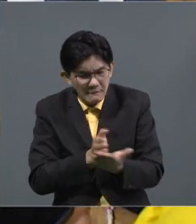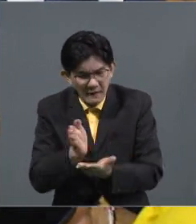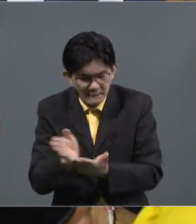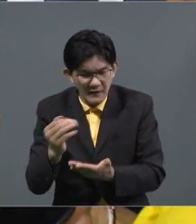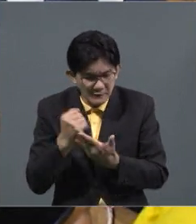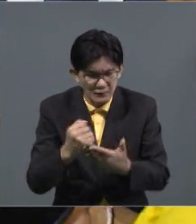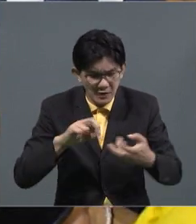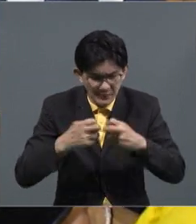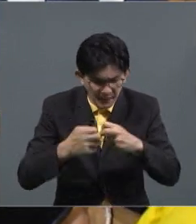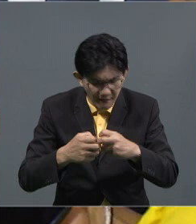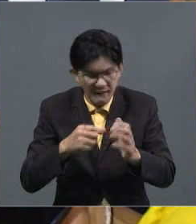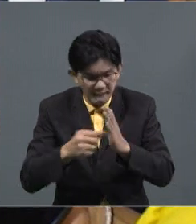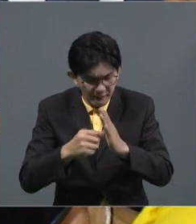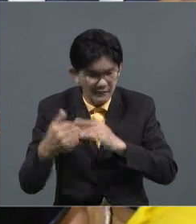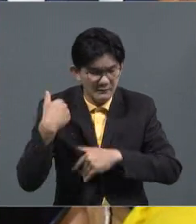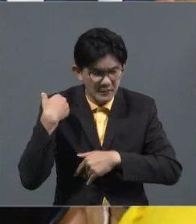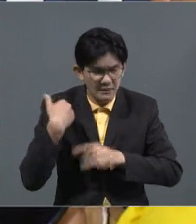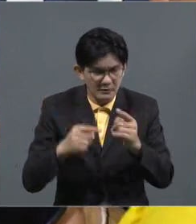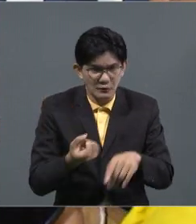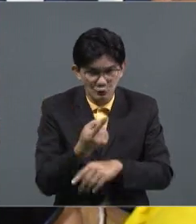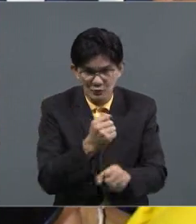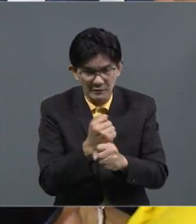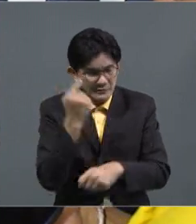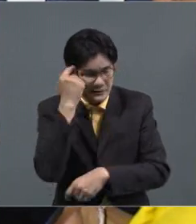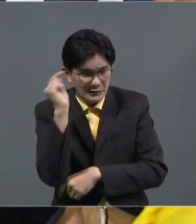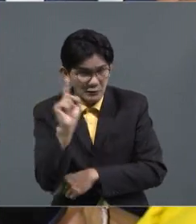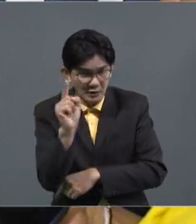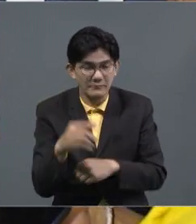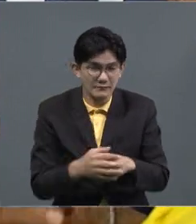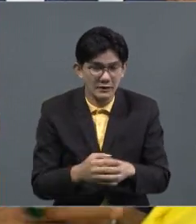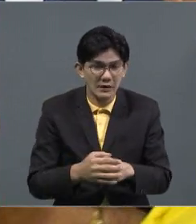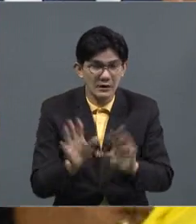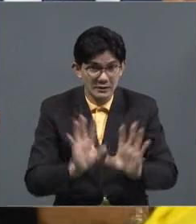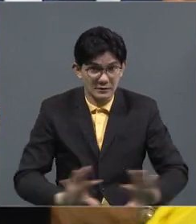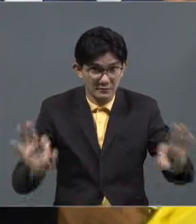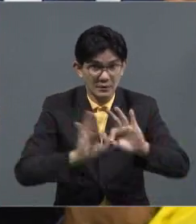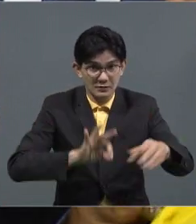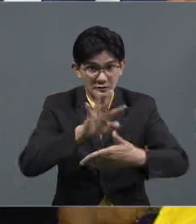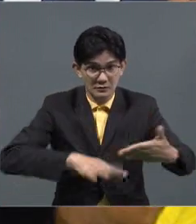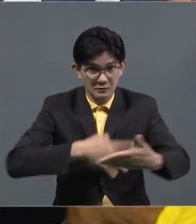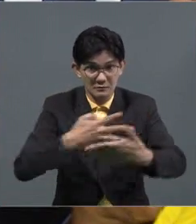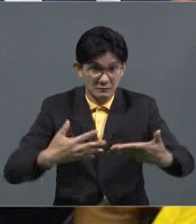าแต่ในความที่เร่งรีบก็ไม่ควรที่จะขาดเรื่องของการวางแผน